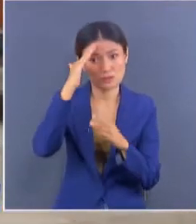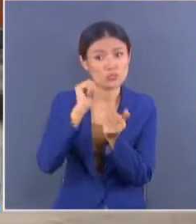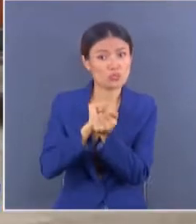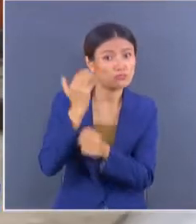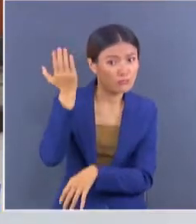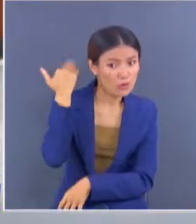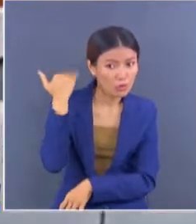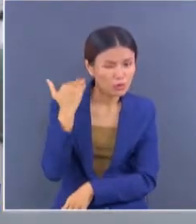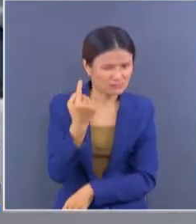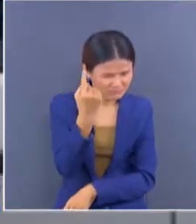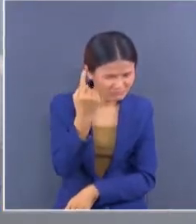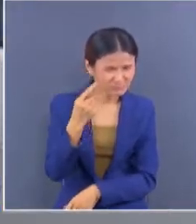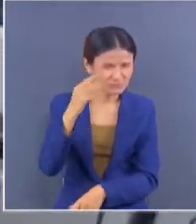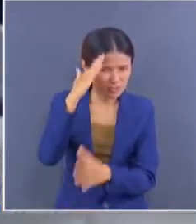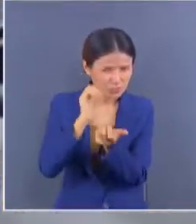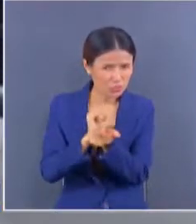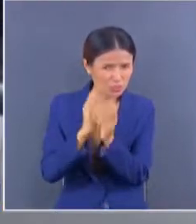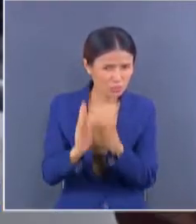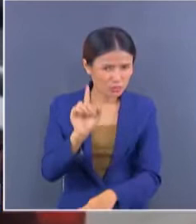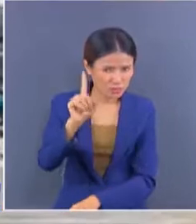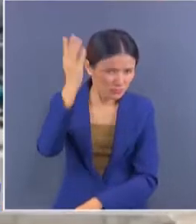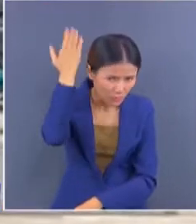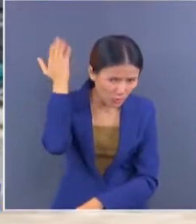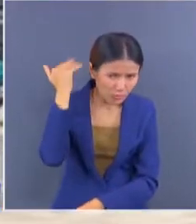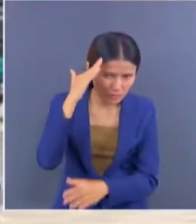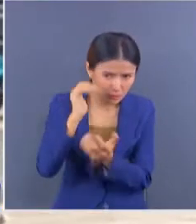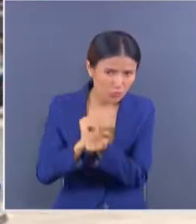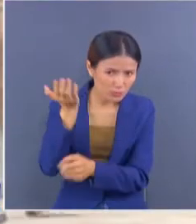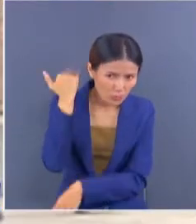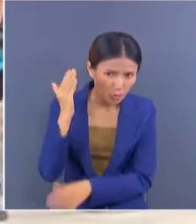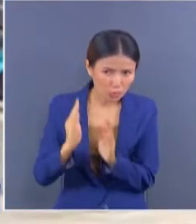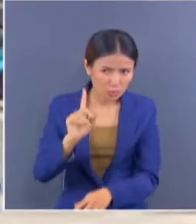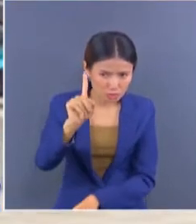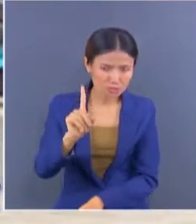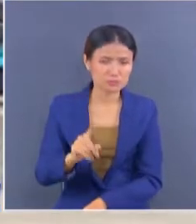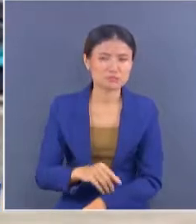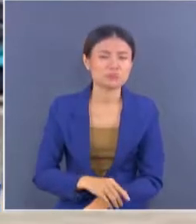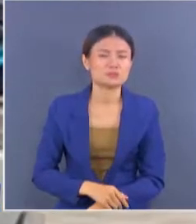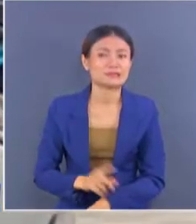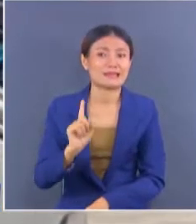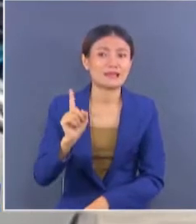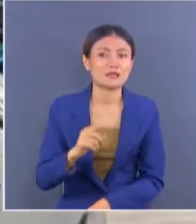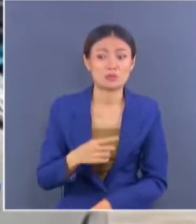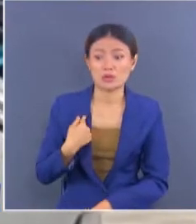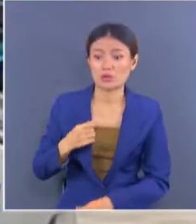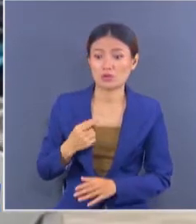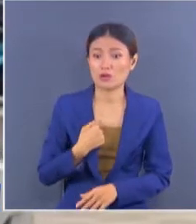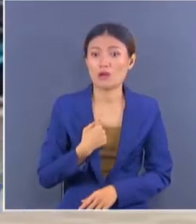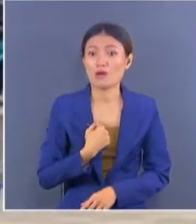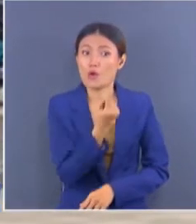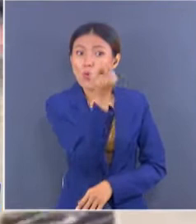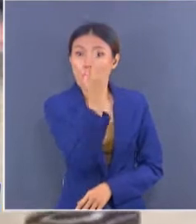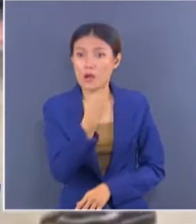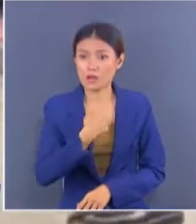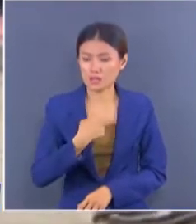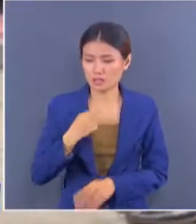ายหนึ่งคนหนึ่งออกมาให้ข้อมูลว่ากลุ่มพวกเขาเนี่ยกลุ่มผู้เสียหายเนี่ยมีพฤติกรรมคือไม่ได้โ